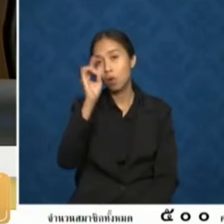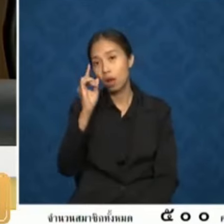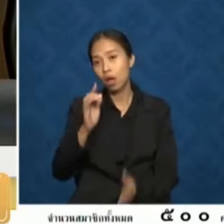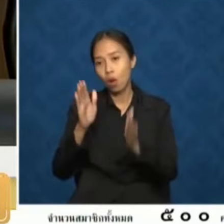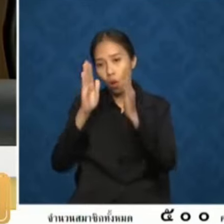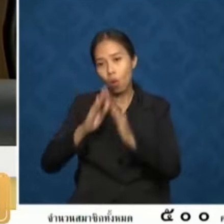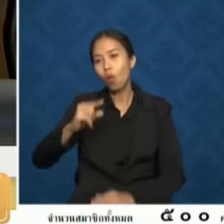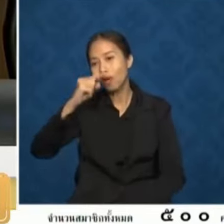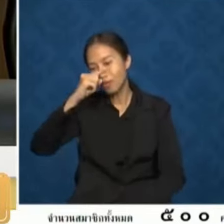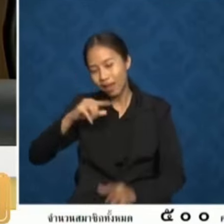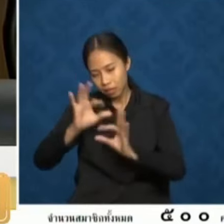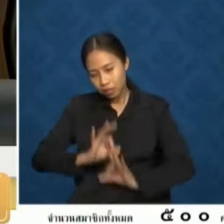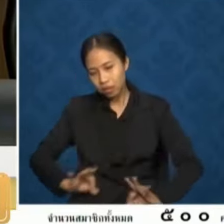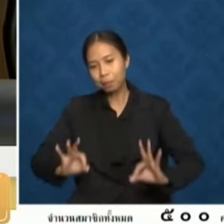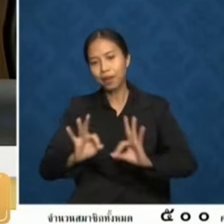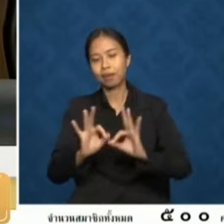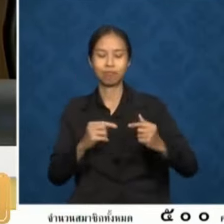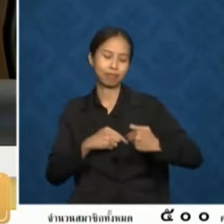ขาดจิตสำนึก